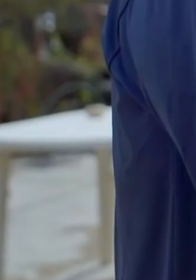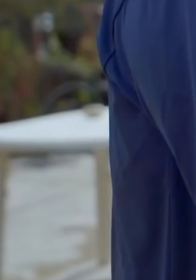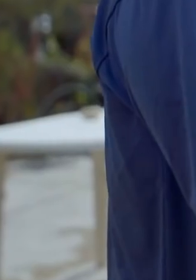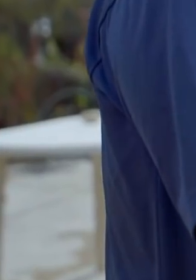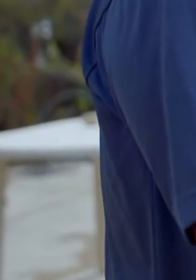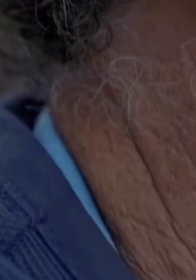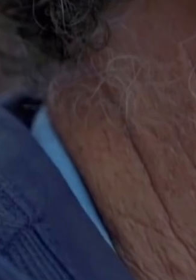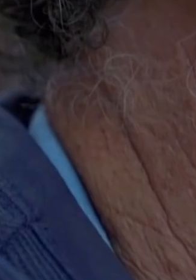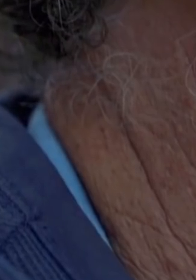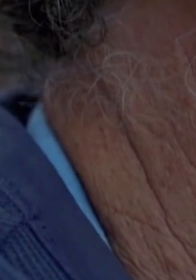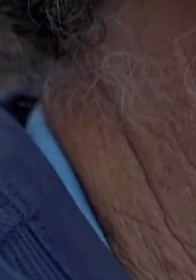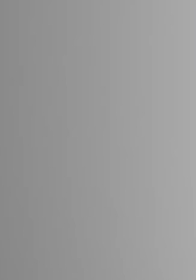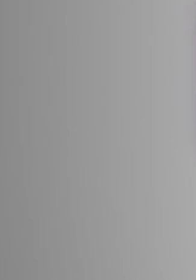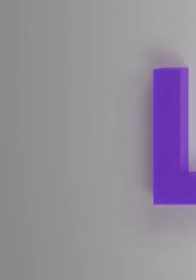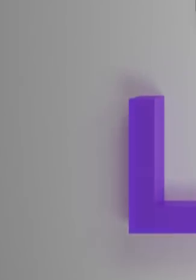ויציאה.